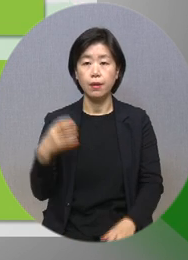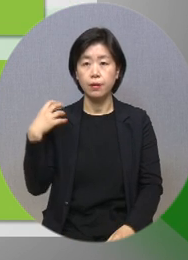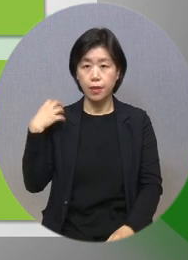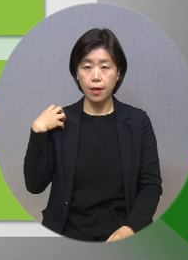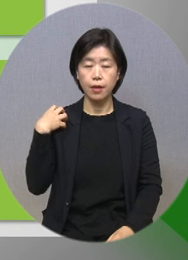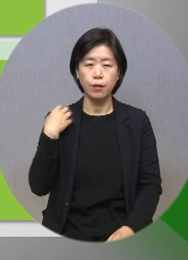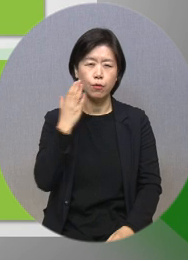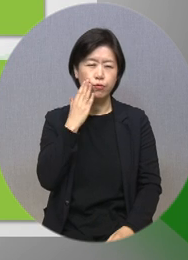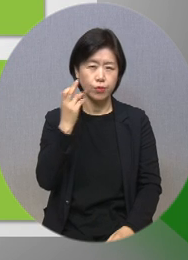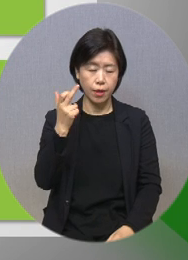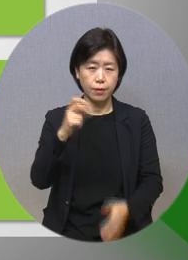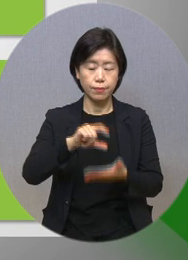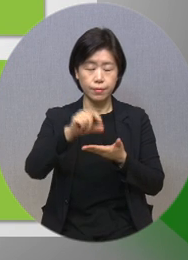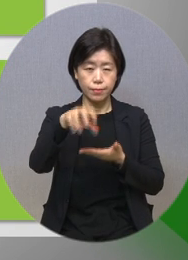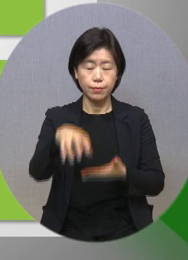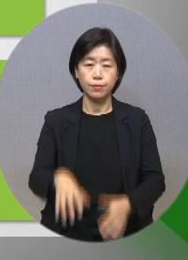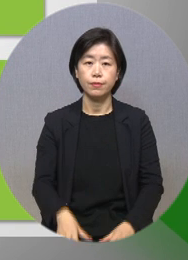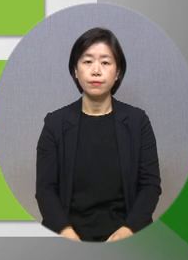지사는 울산지사입니다.